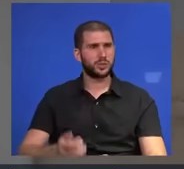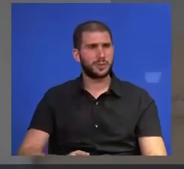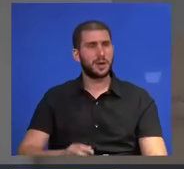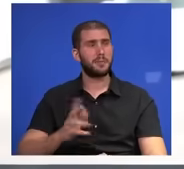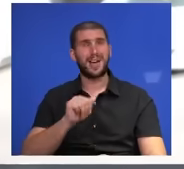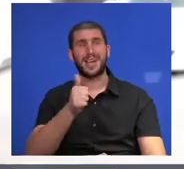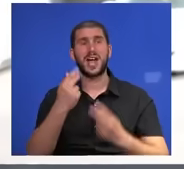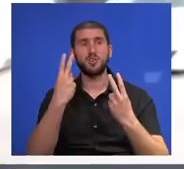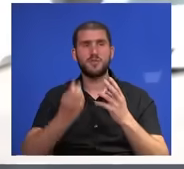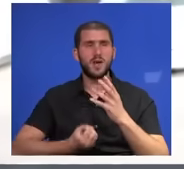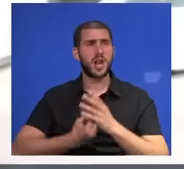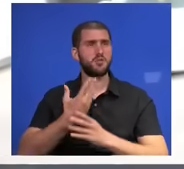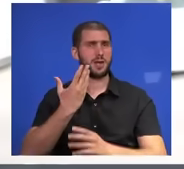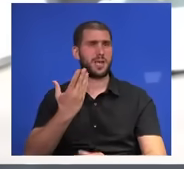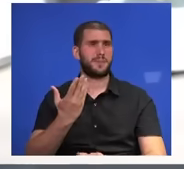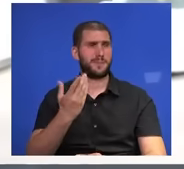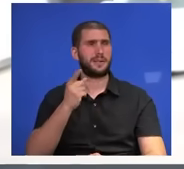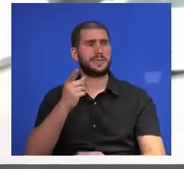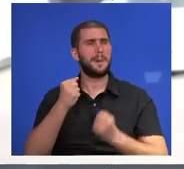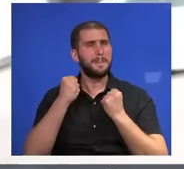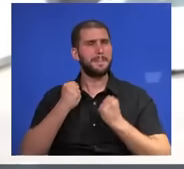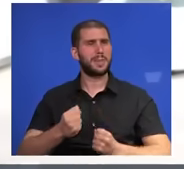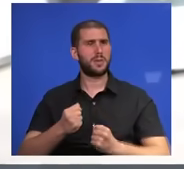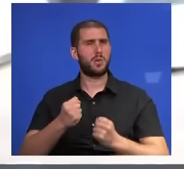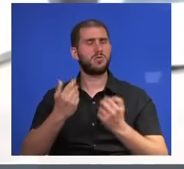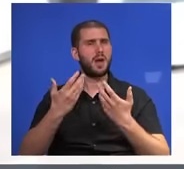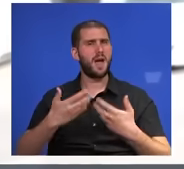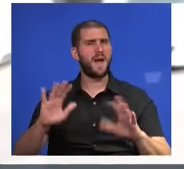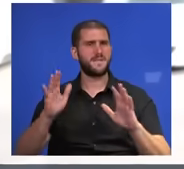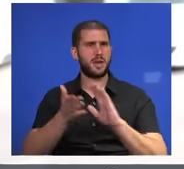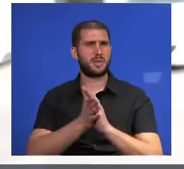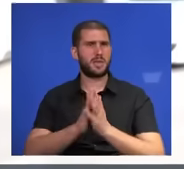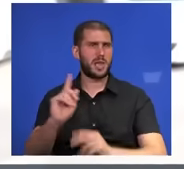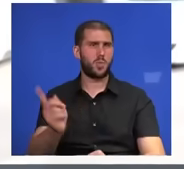לשקם זה את הביטחון שעבד כאן לכולם.